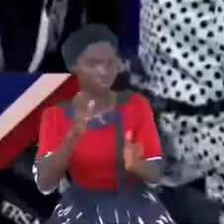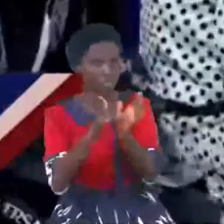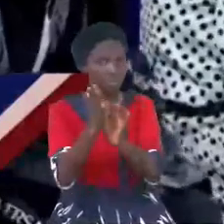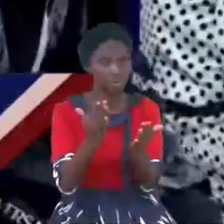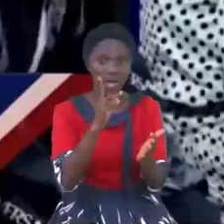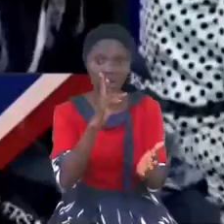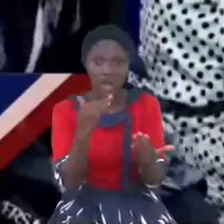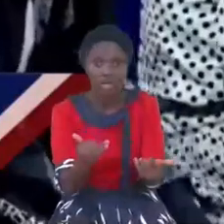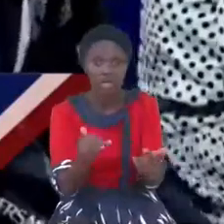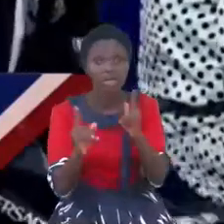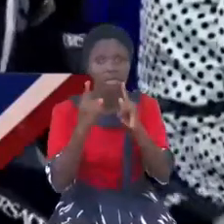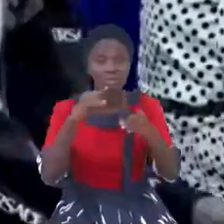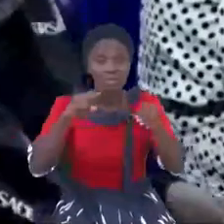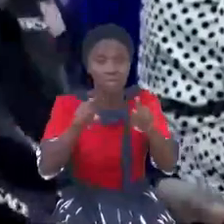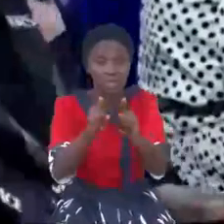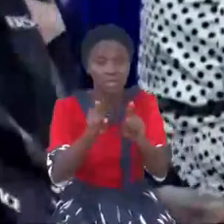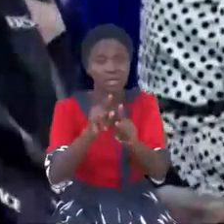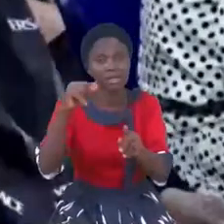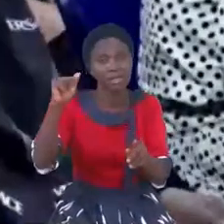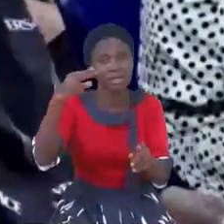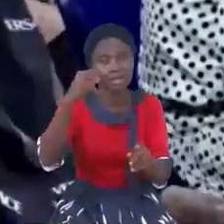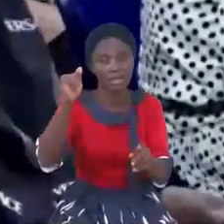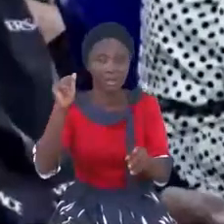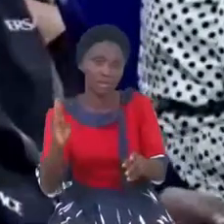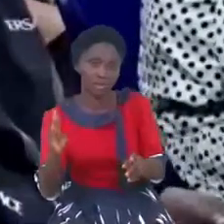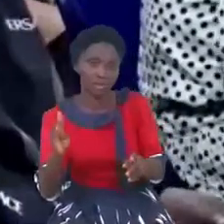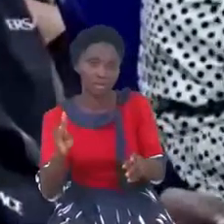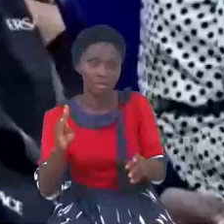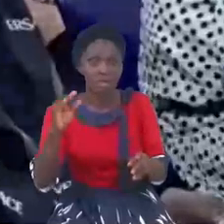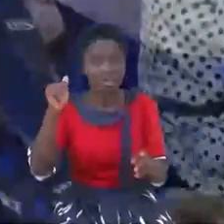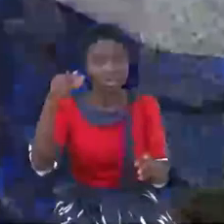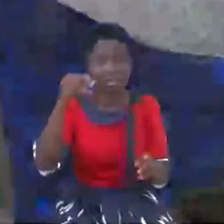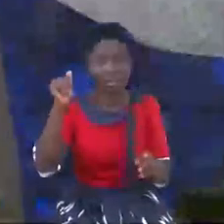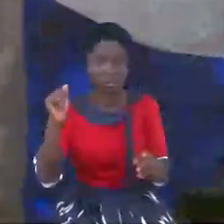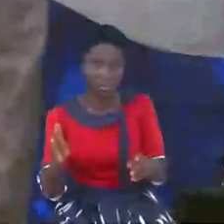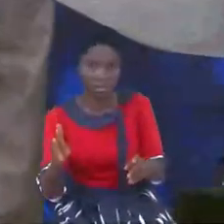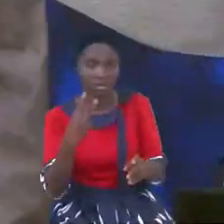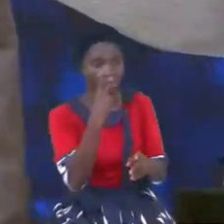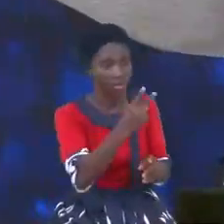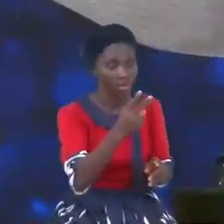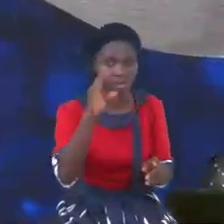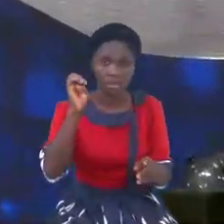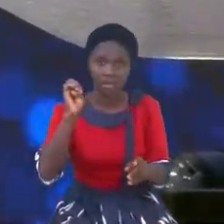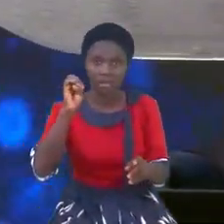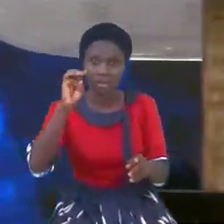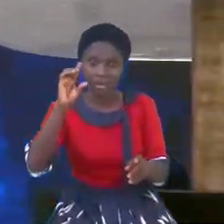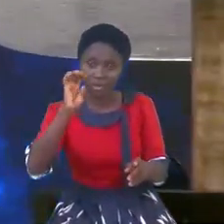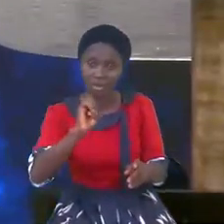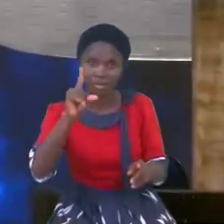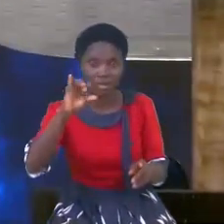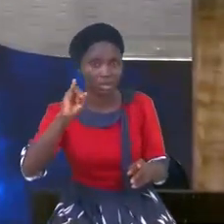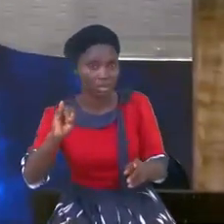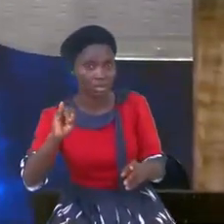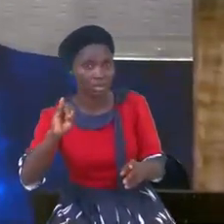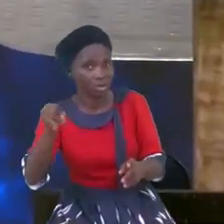comme Akab. Akab a vu Élie et lui a dit que m'as-tu trouvé